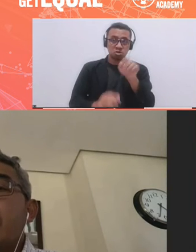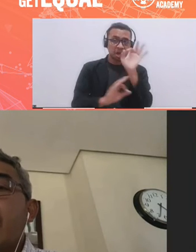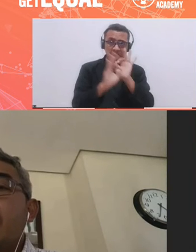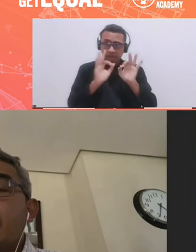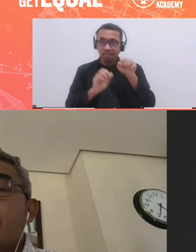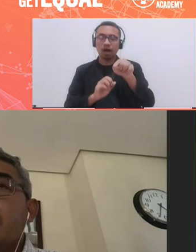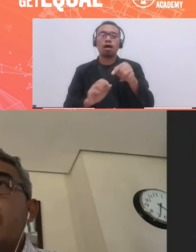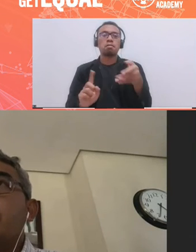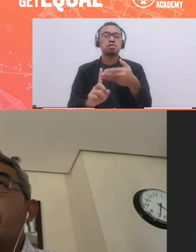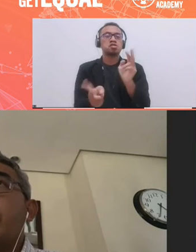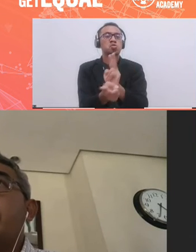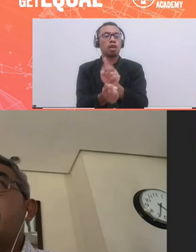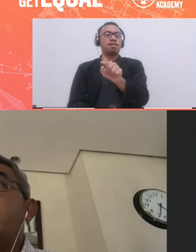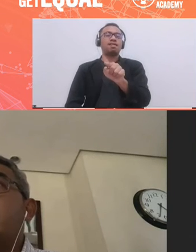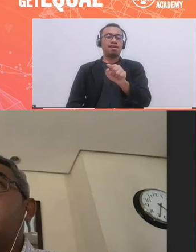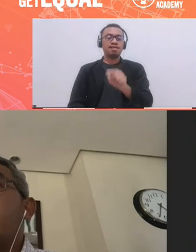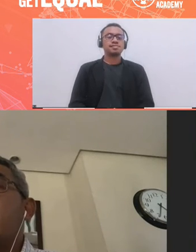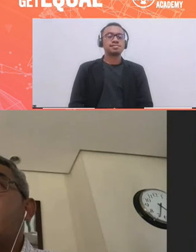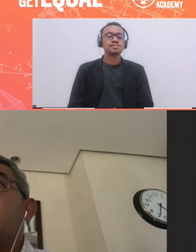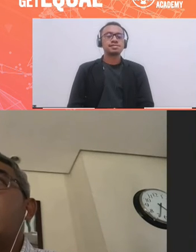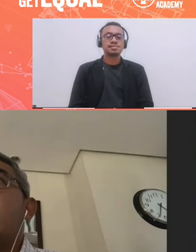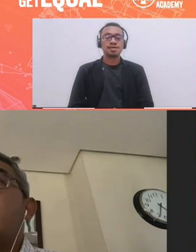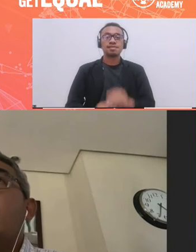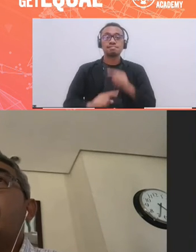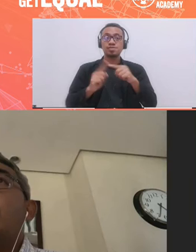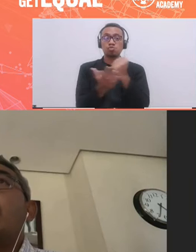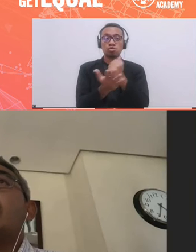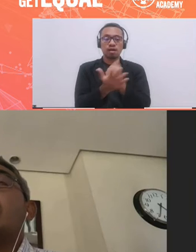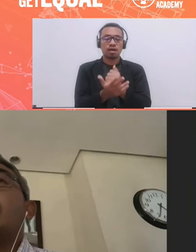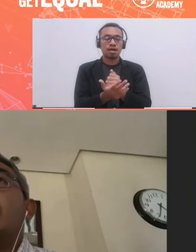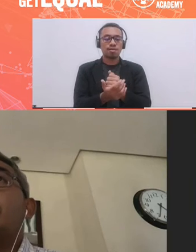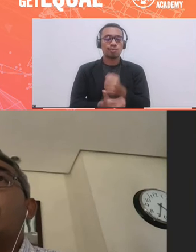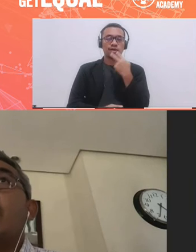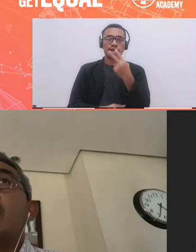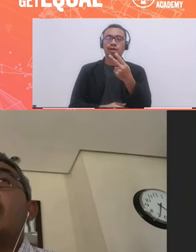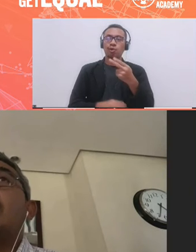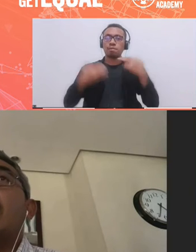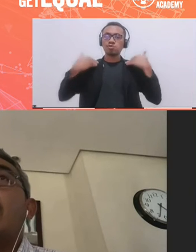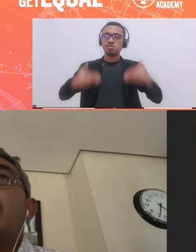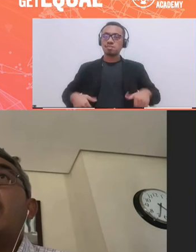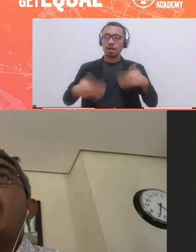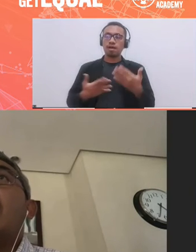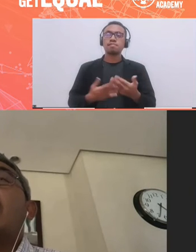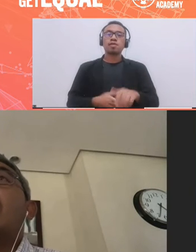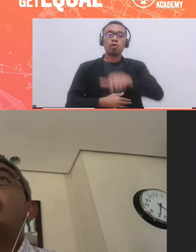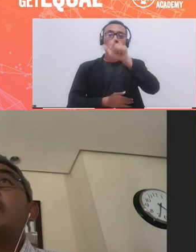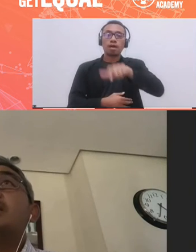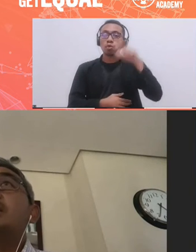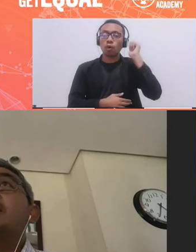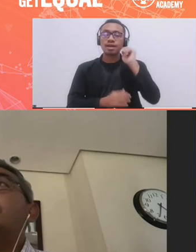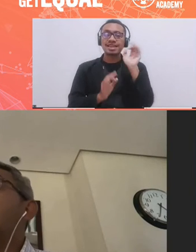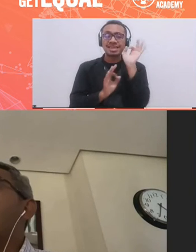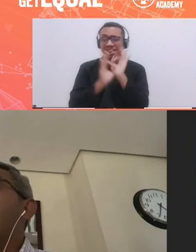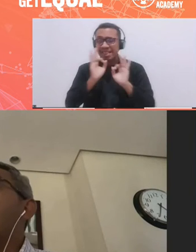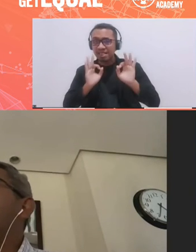pada kenyataannya dan juga pada prinsip-prinsip nilai kemanusiaan, mau orangnya genit, mau orangnya kegatelan, lah kalau memang